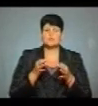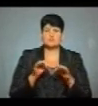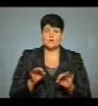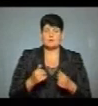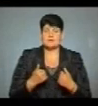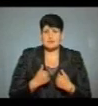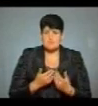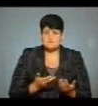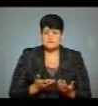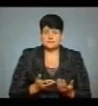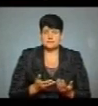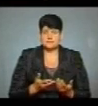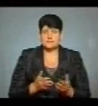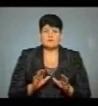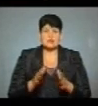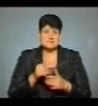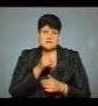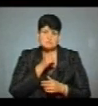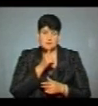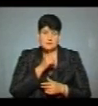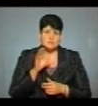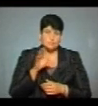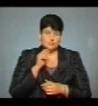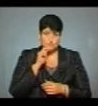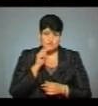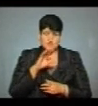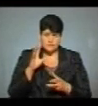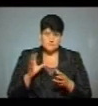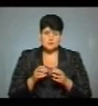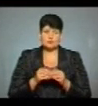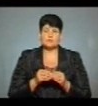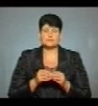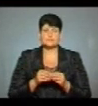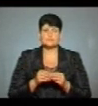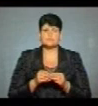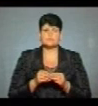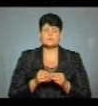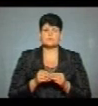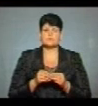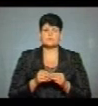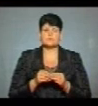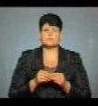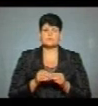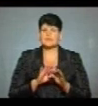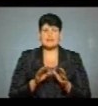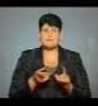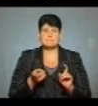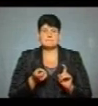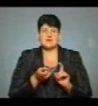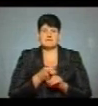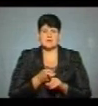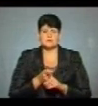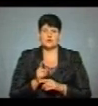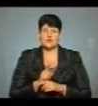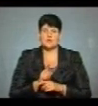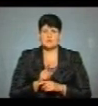нам в разі експерименту або по всій Україні в цілому, хто введе таку систему, не прив'язуватися до тих